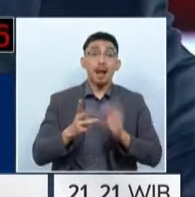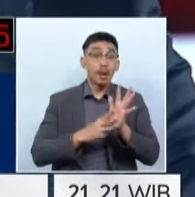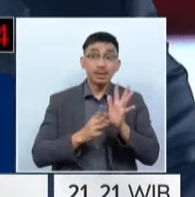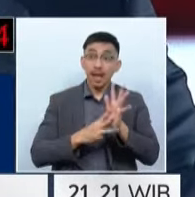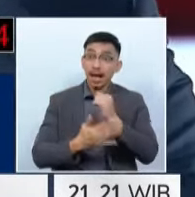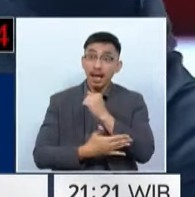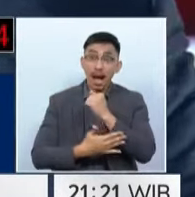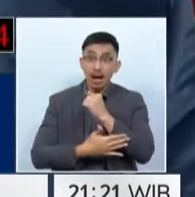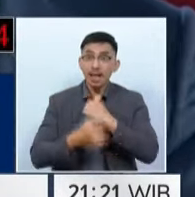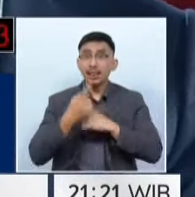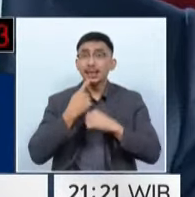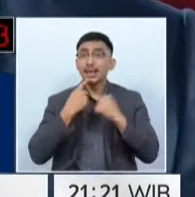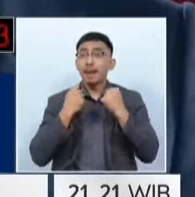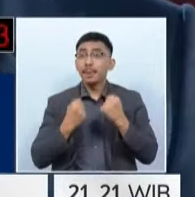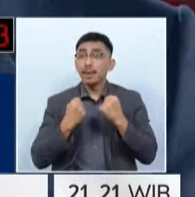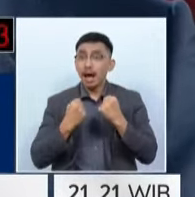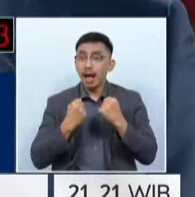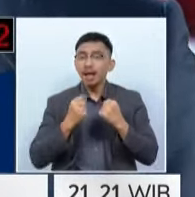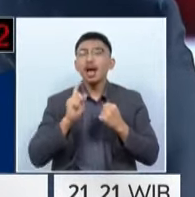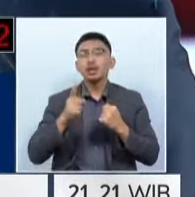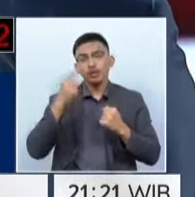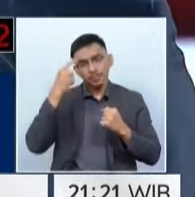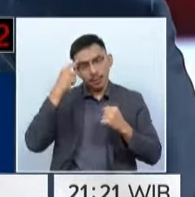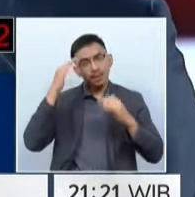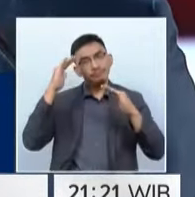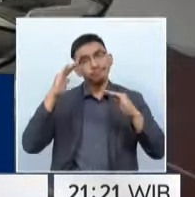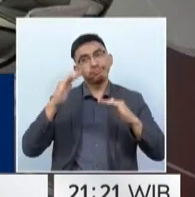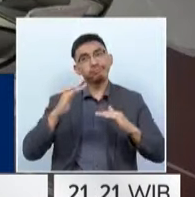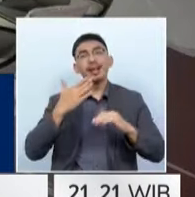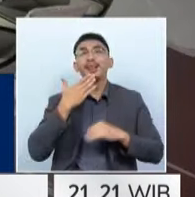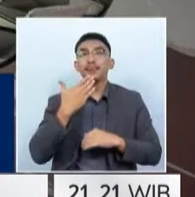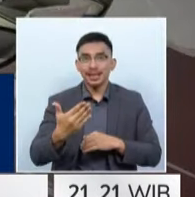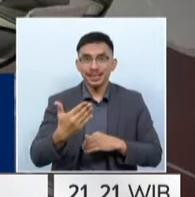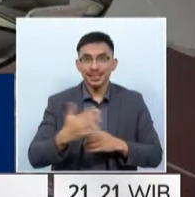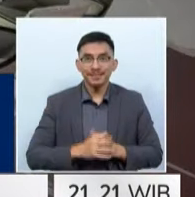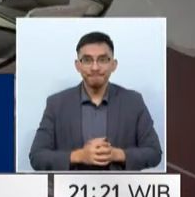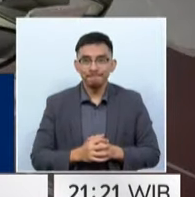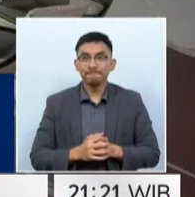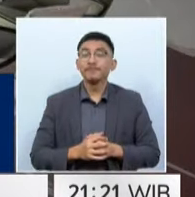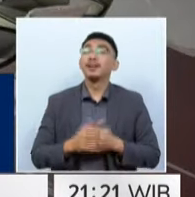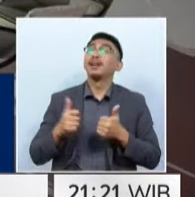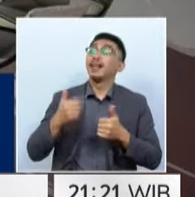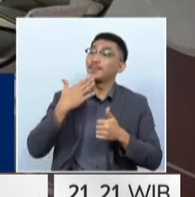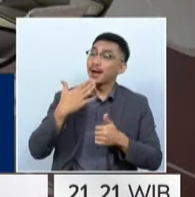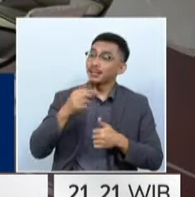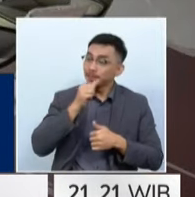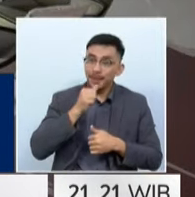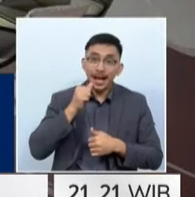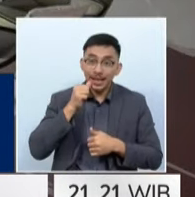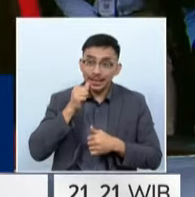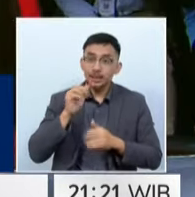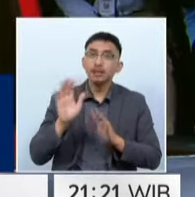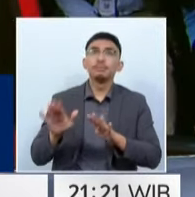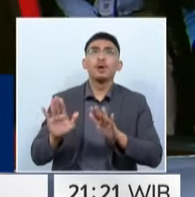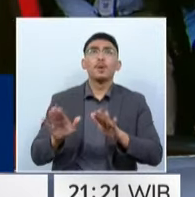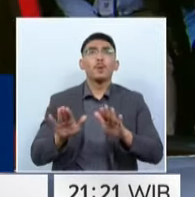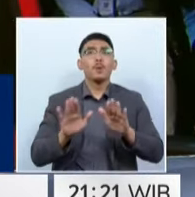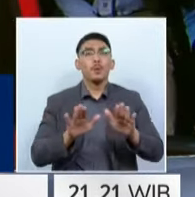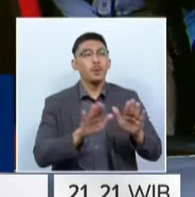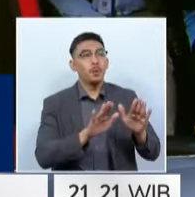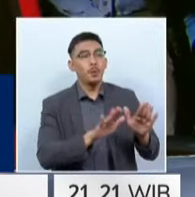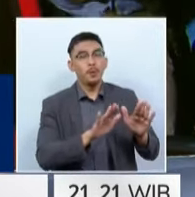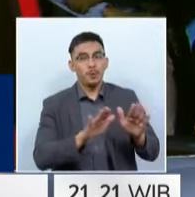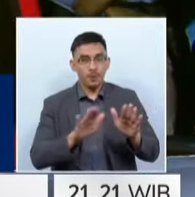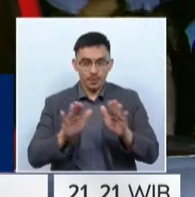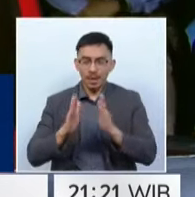demikian jawaban kami terima kasih baik terima kasih Pak Anis Oke tenang dulu tenang dulu mohon